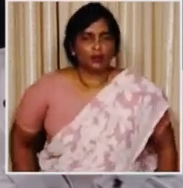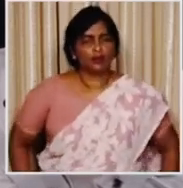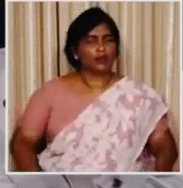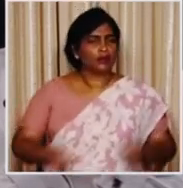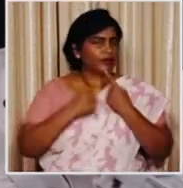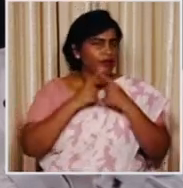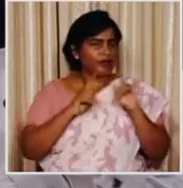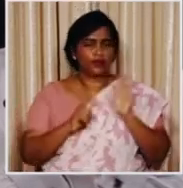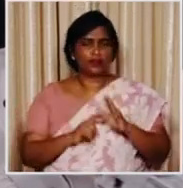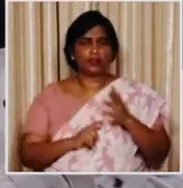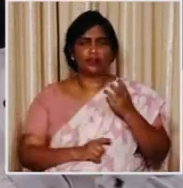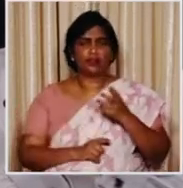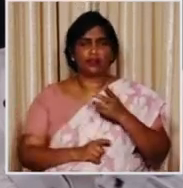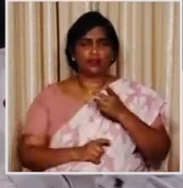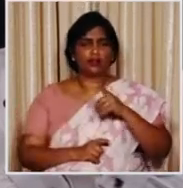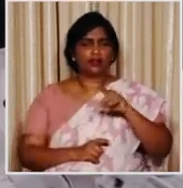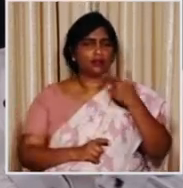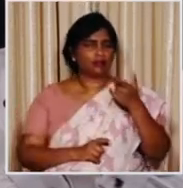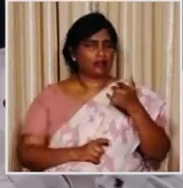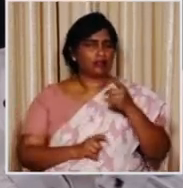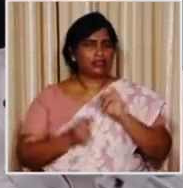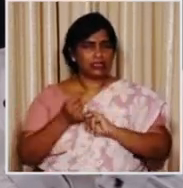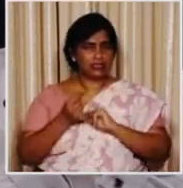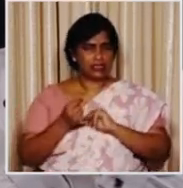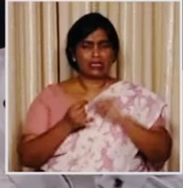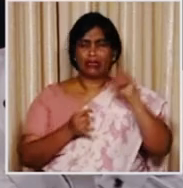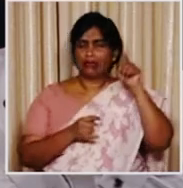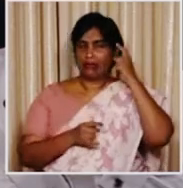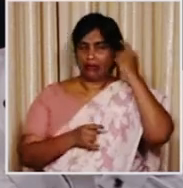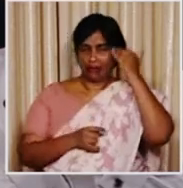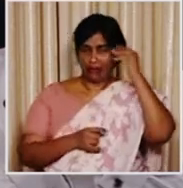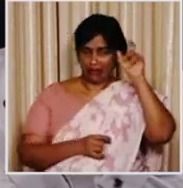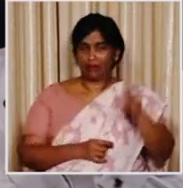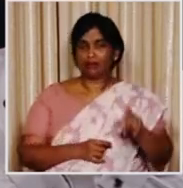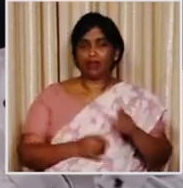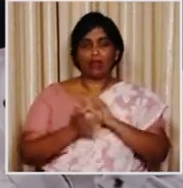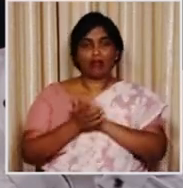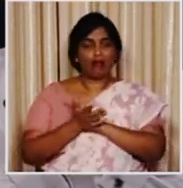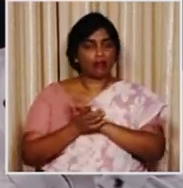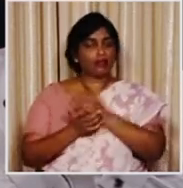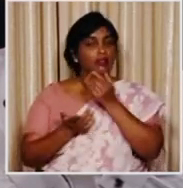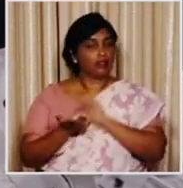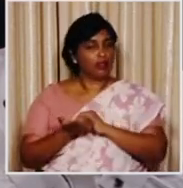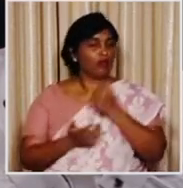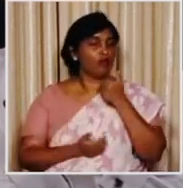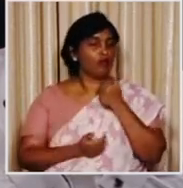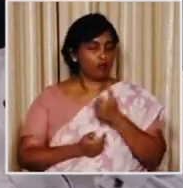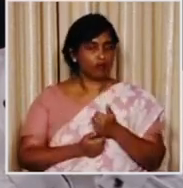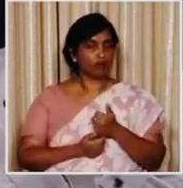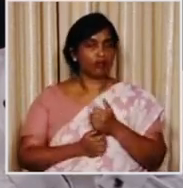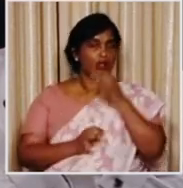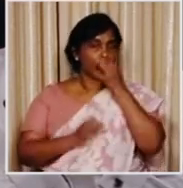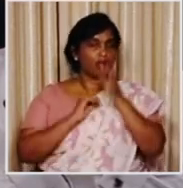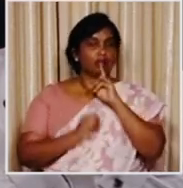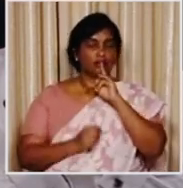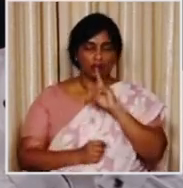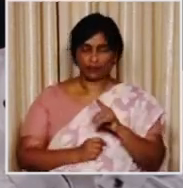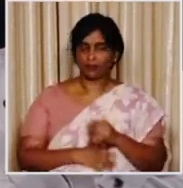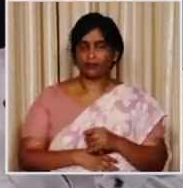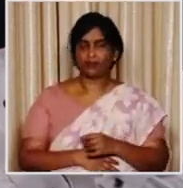විතර නෙවෙයි සාරා ජස්මින් සාරා ජස්මින් පිළිබඳව හාදියා තවත් හොඳ රසවත් කතාවක්